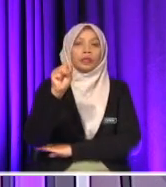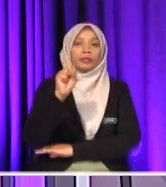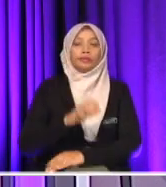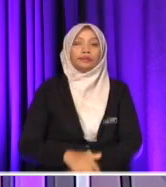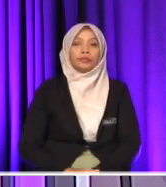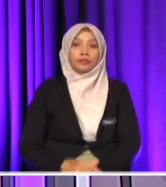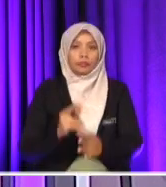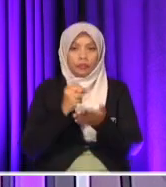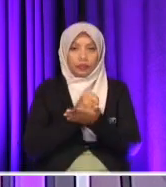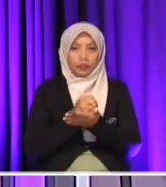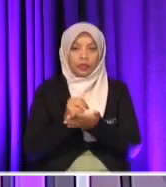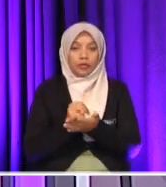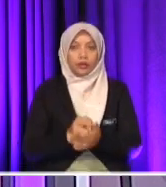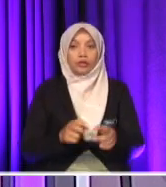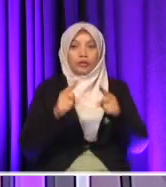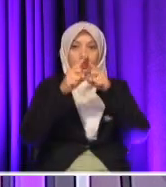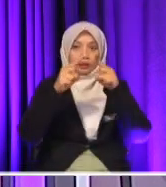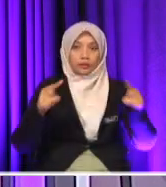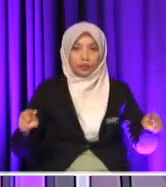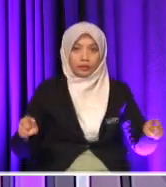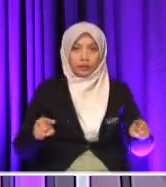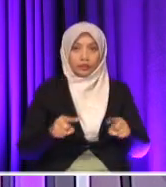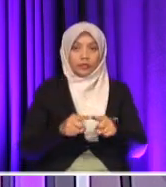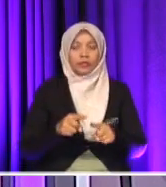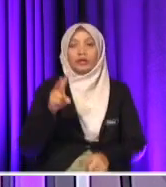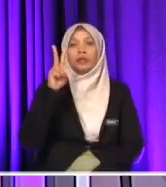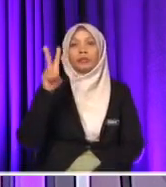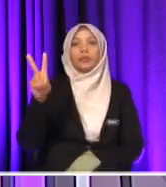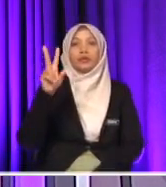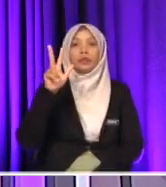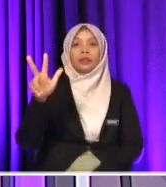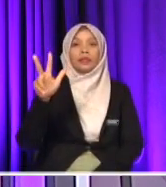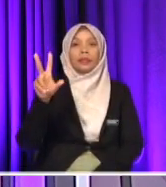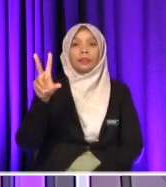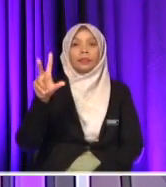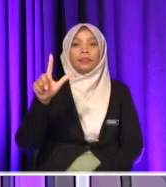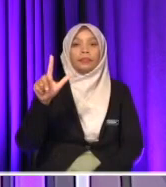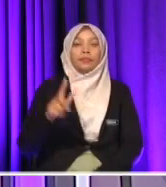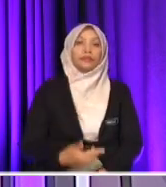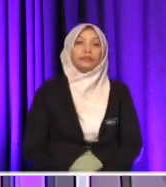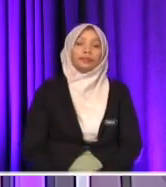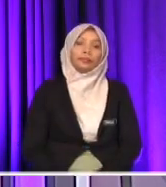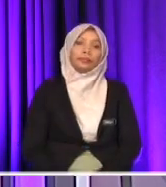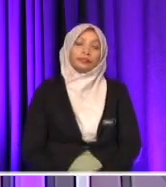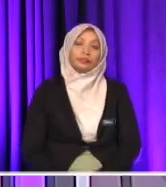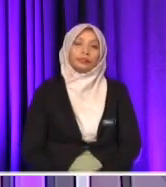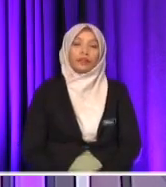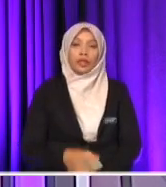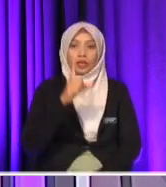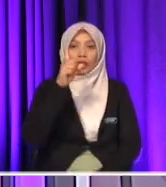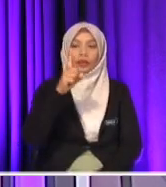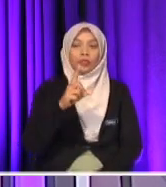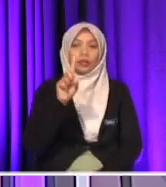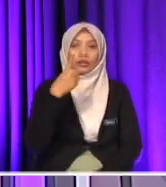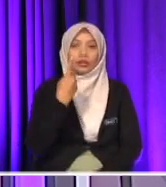inilah nilainya segitiga voltan ni, inilah sebenarnya VL. Sebab kita ada satu komponen saja regangan ni tadi. Kita ada satu komponen saja.